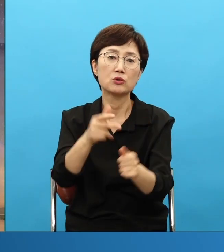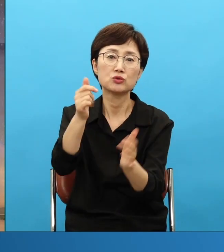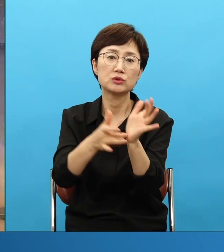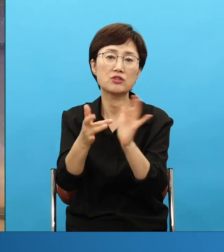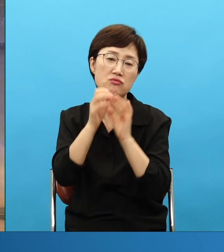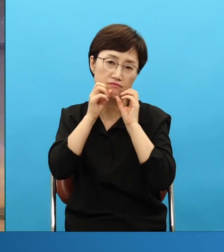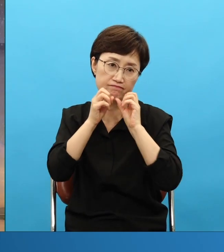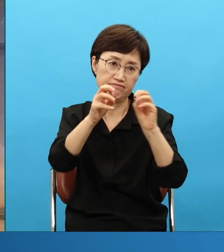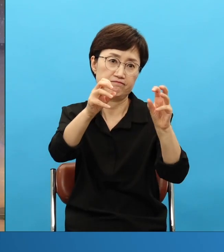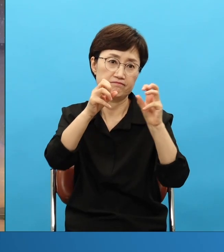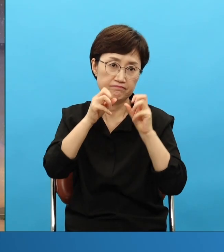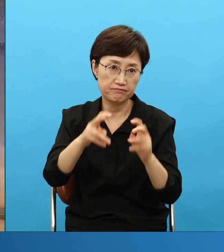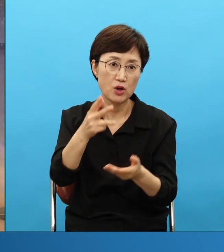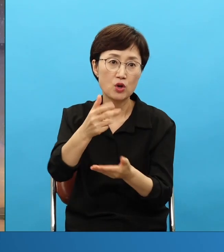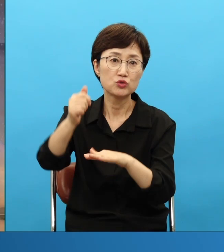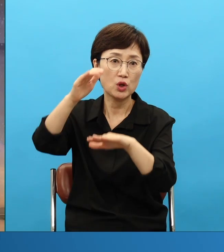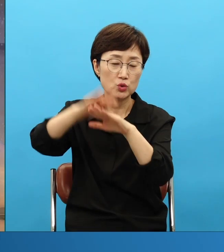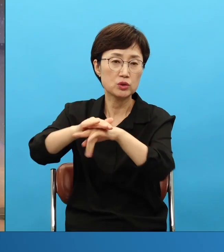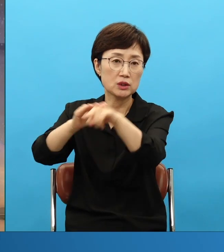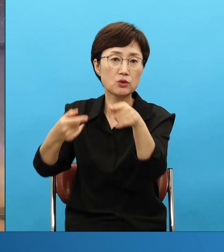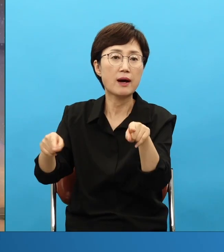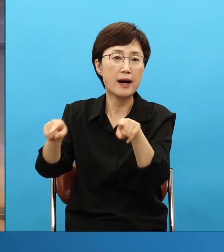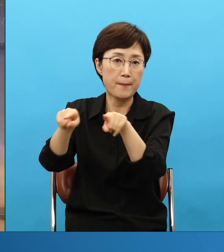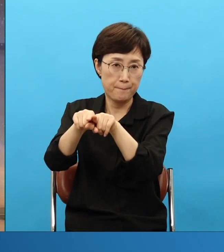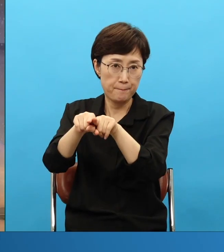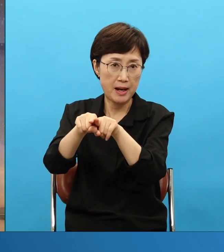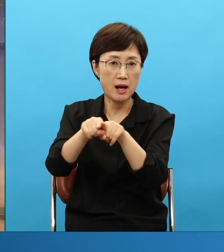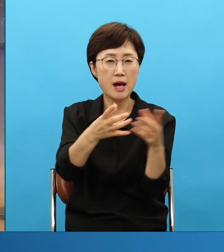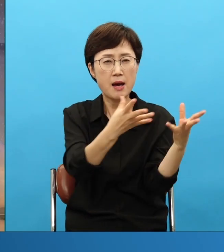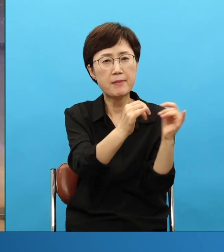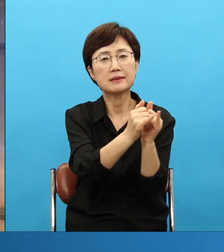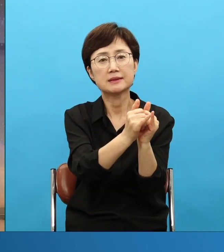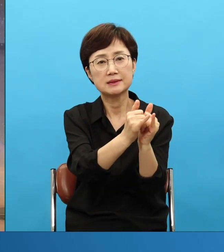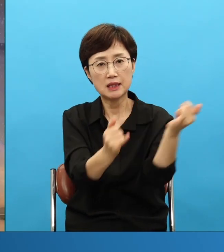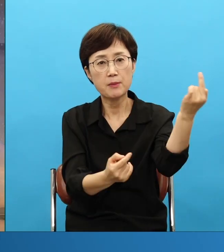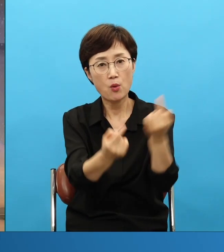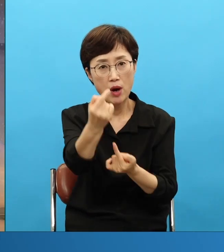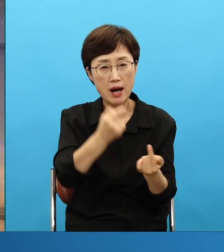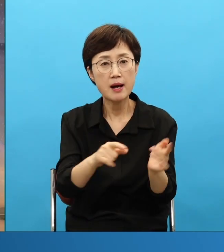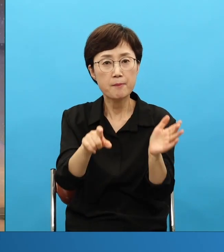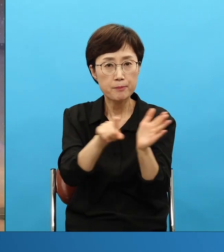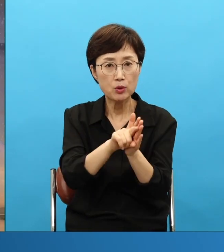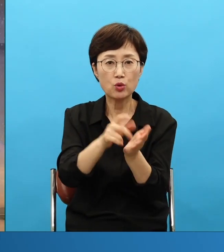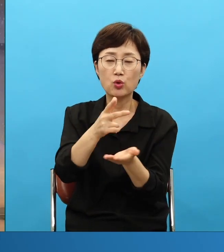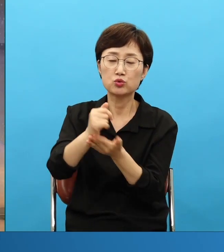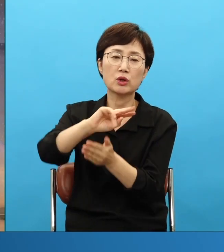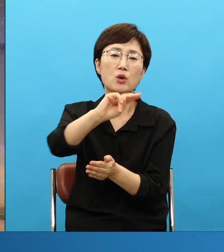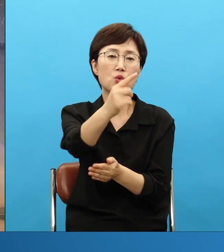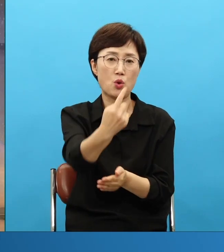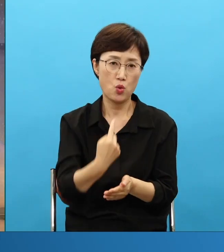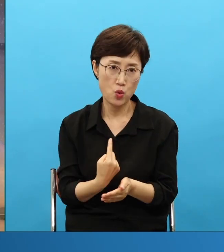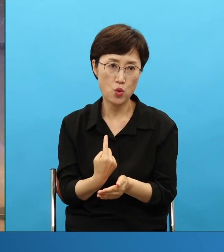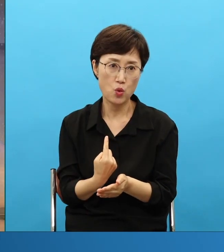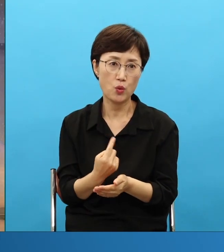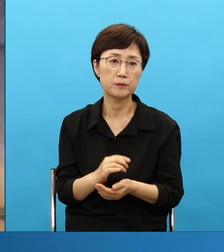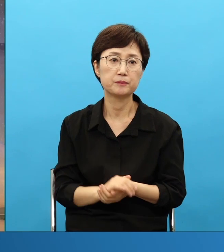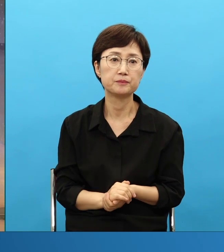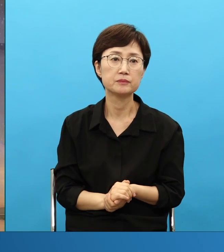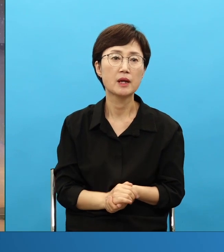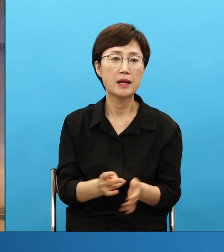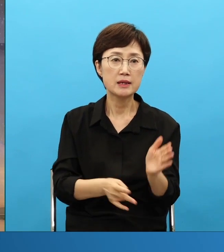주 예수를 전파하니 주의 손이 그들과 함께 하심에 수많은 사람들이 믿고 주께